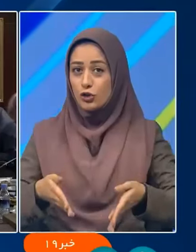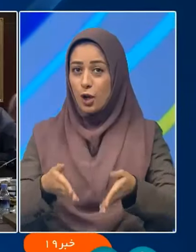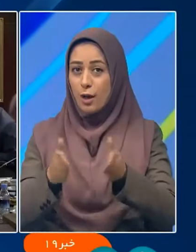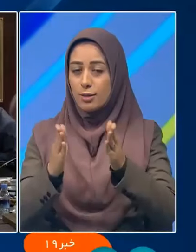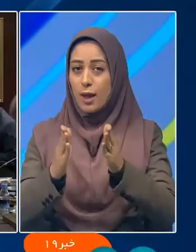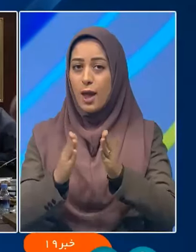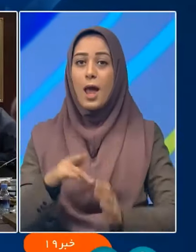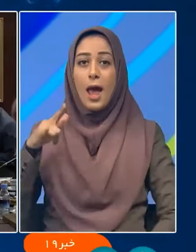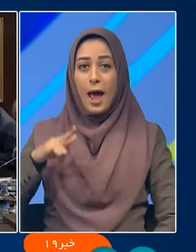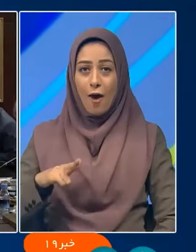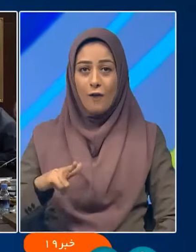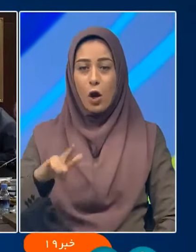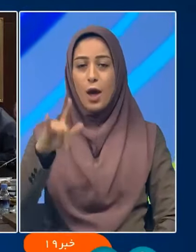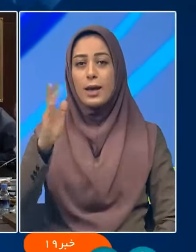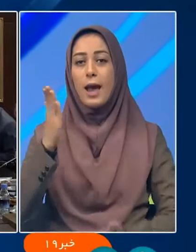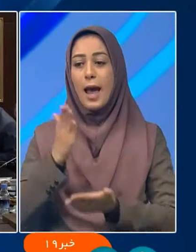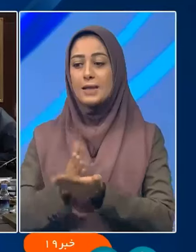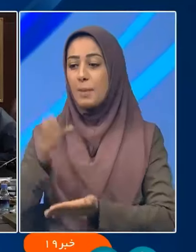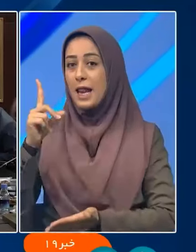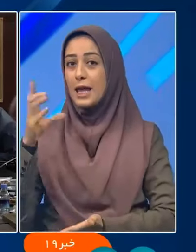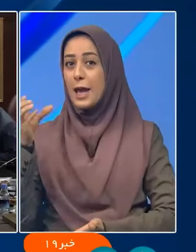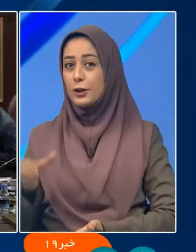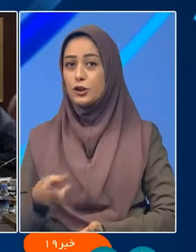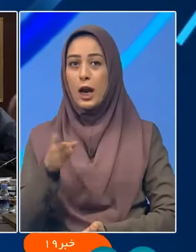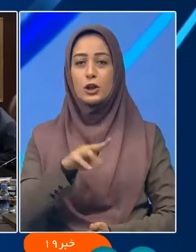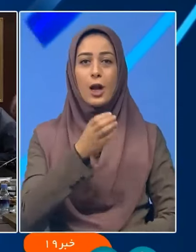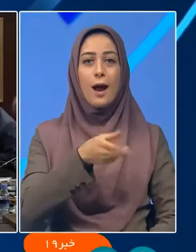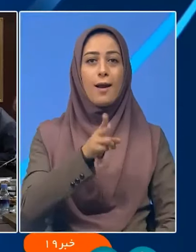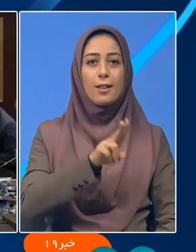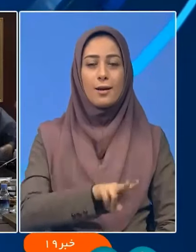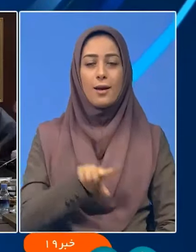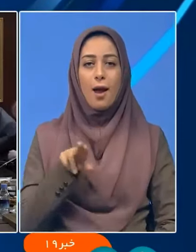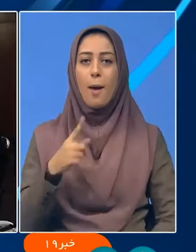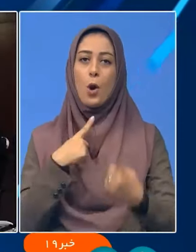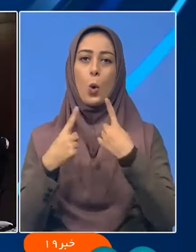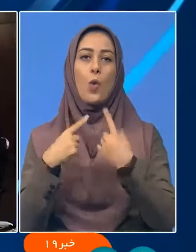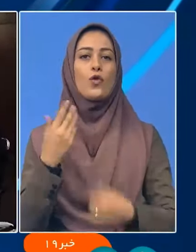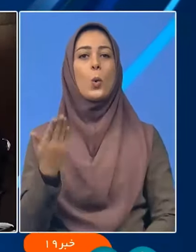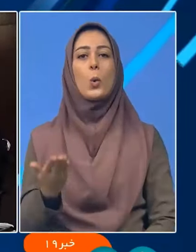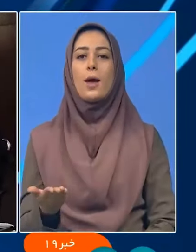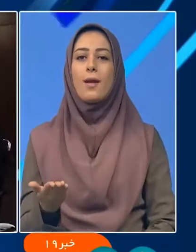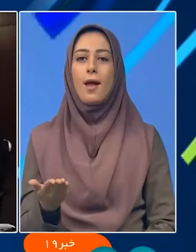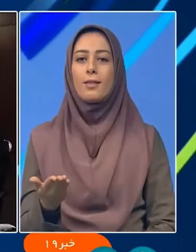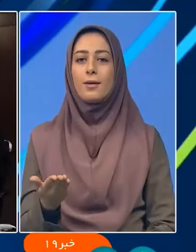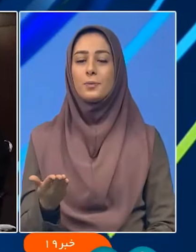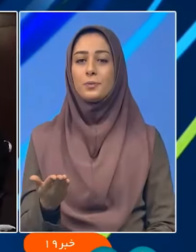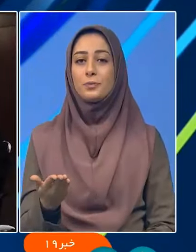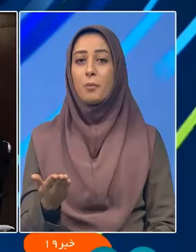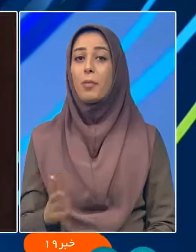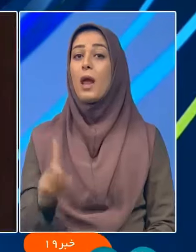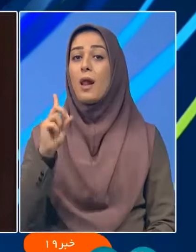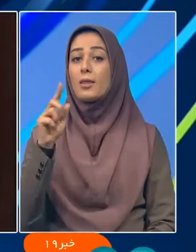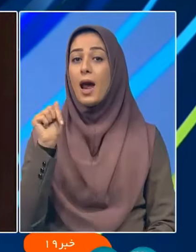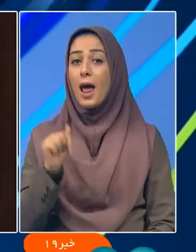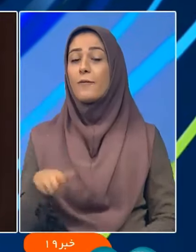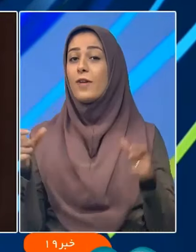اوضاع ناوگان هوایی و حمل و نقل بین شهری از دیگر محورهای گفتگوی رئیس جمهور با مدیران وزارت راه و